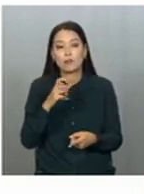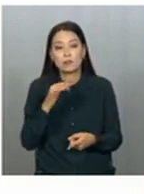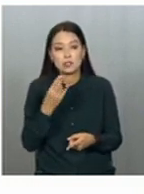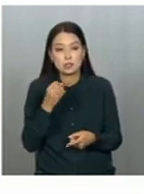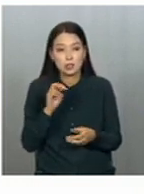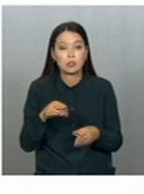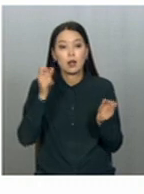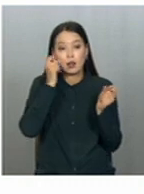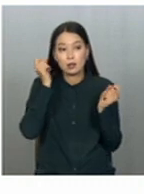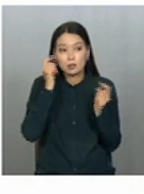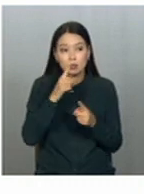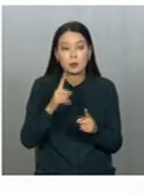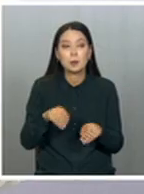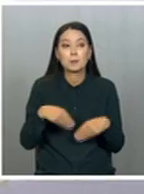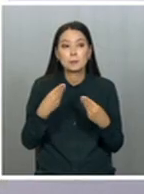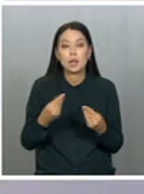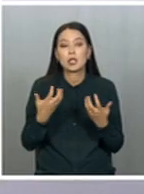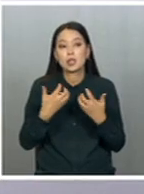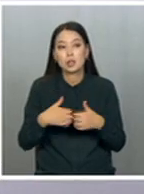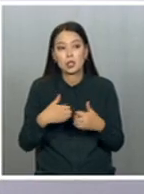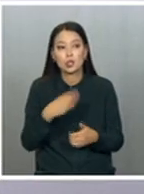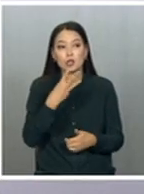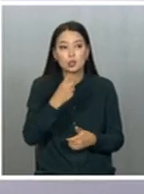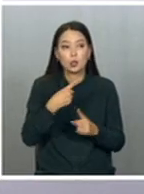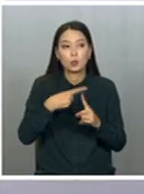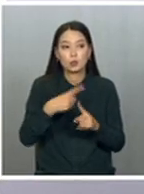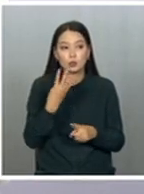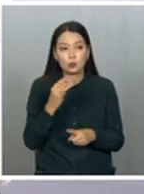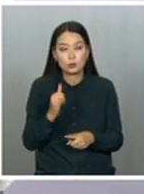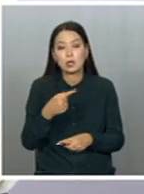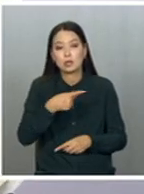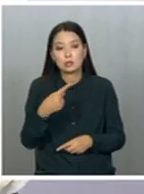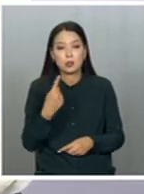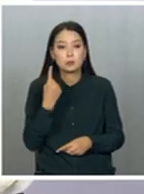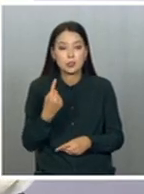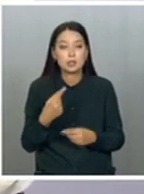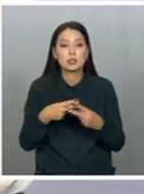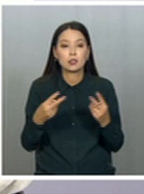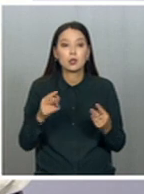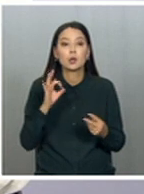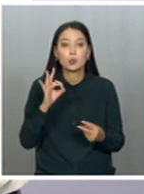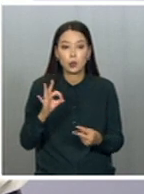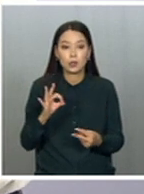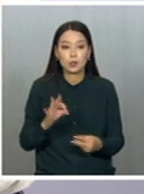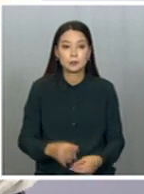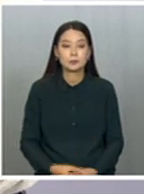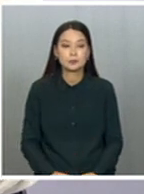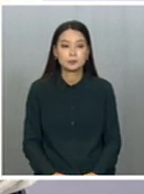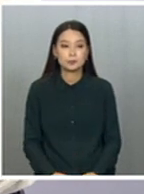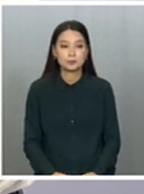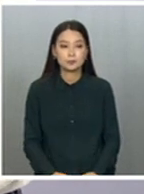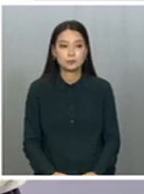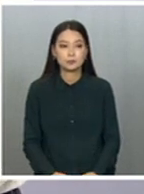анықтаңыз. Берілген теңдеуіміз 3x қосылған 4y азайтылған 1 тең 0-ге.